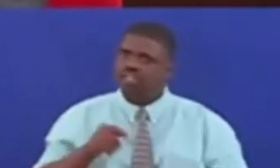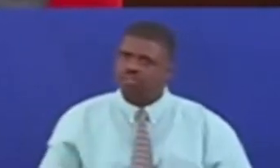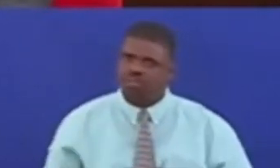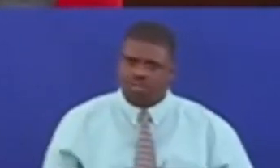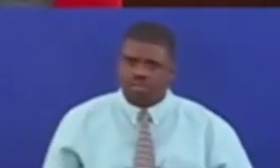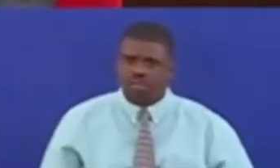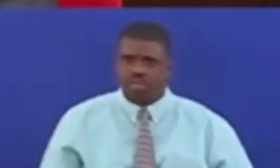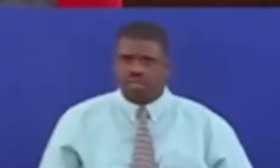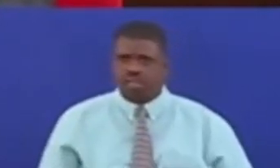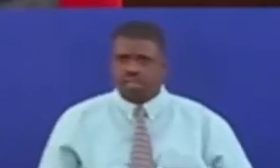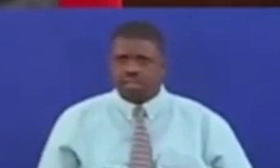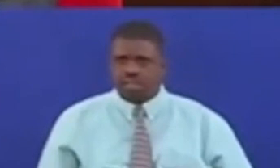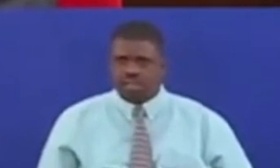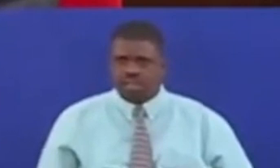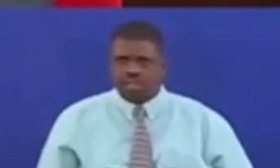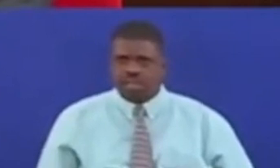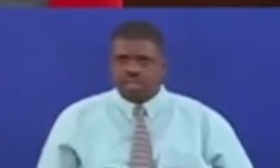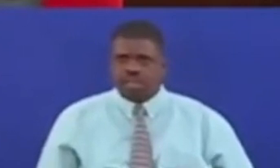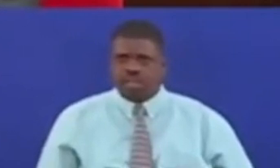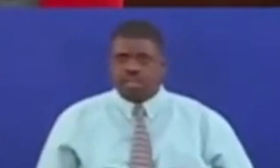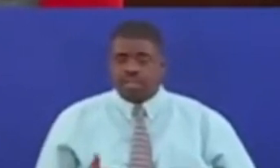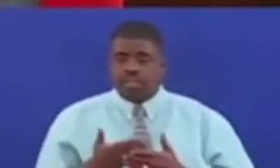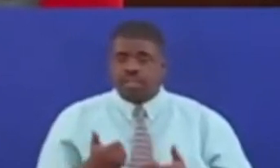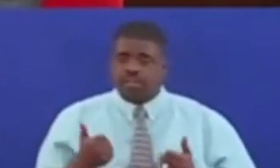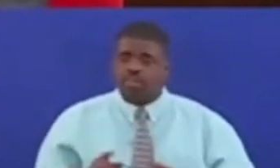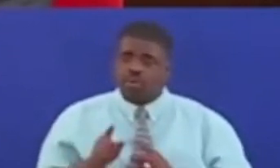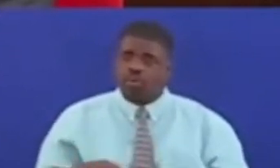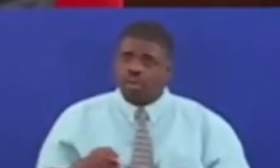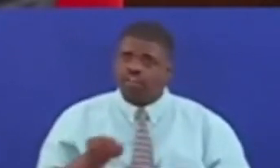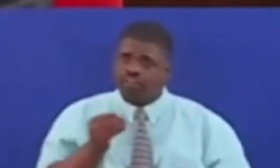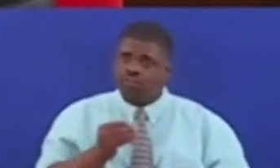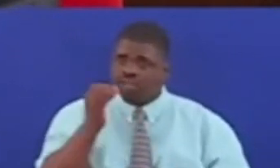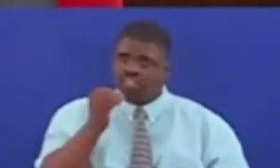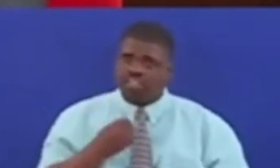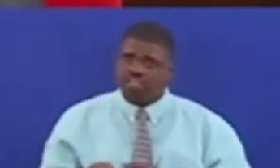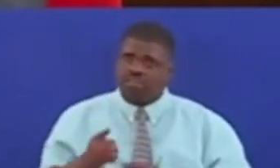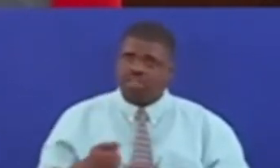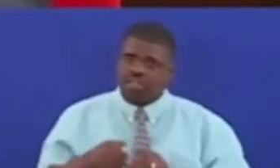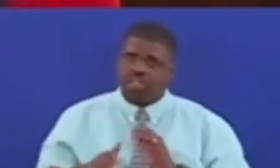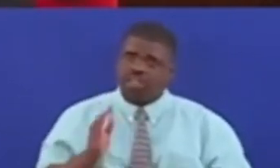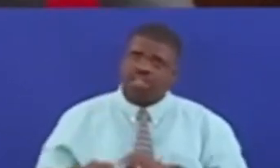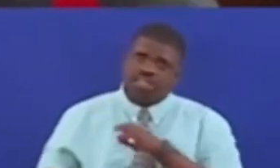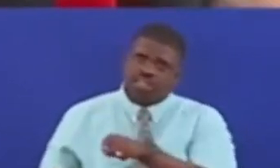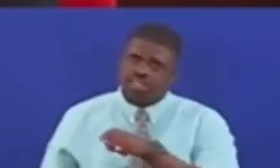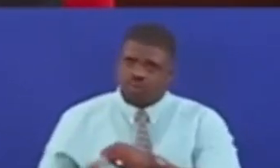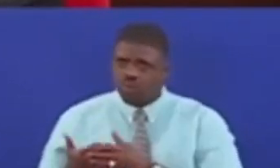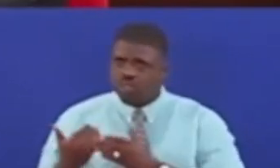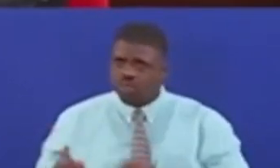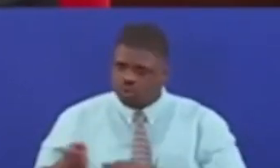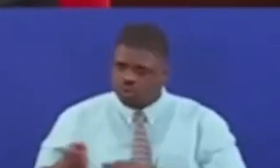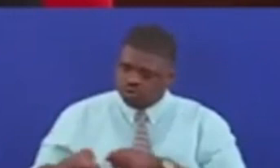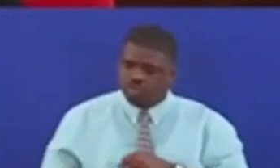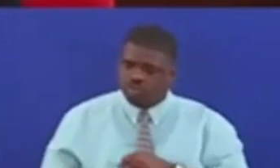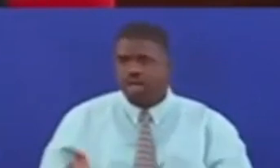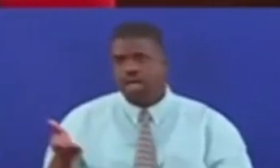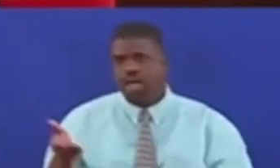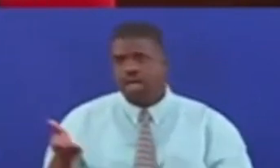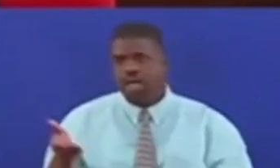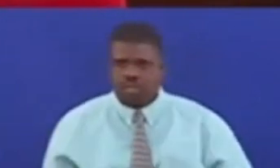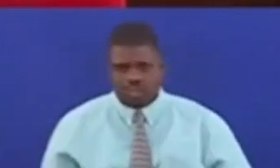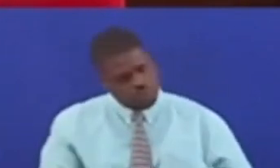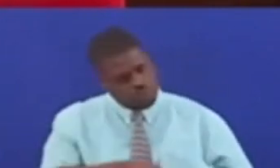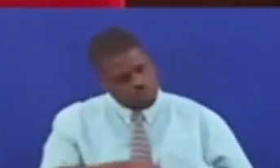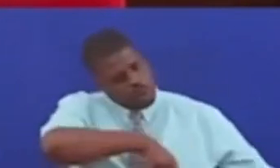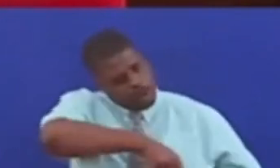have food self sufficient zaidi ya 128% ni kwa sababu ya wakulima hawa.